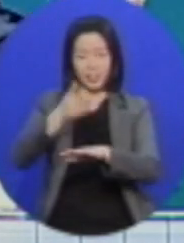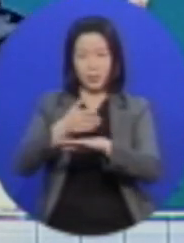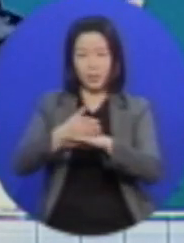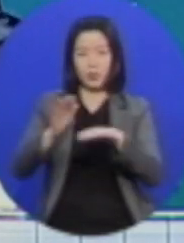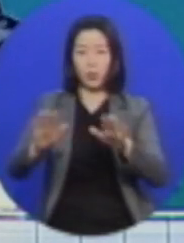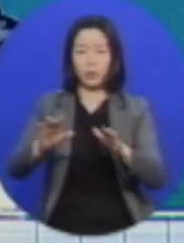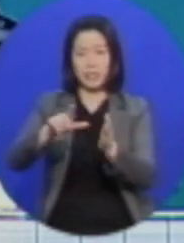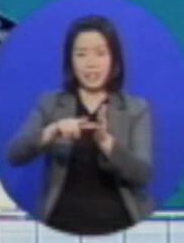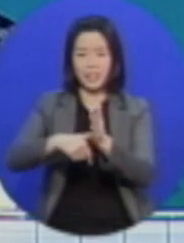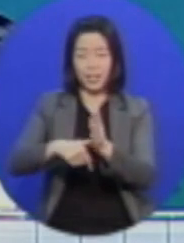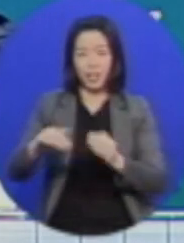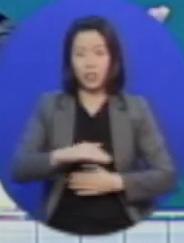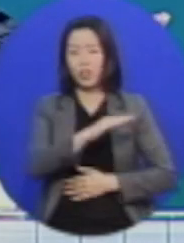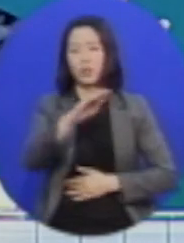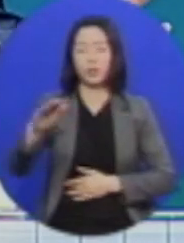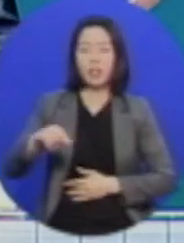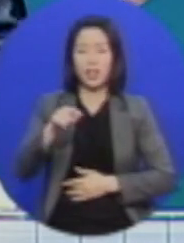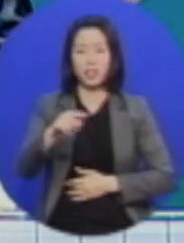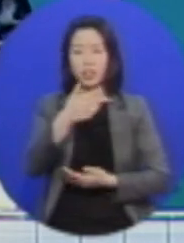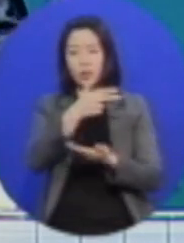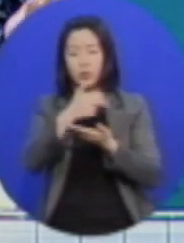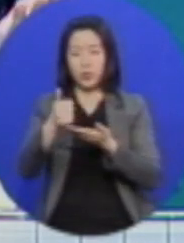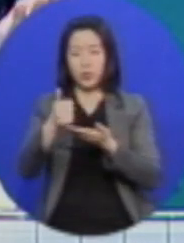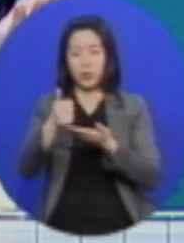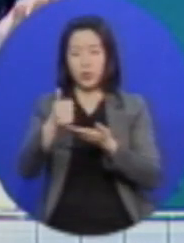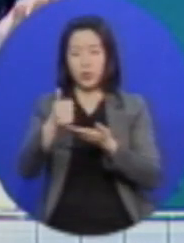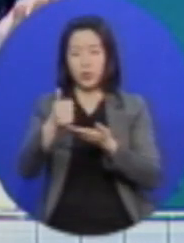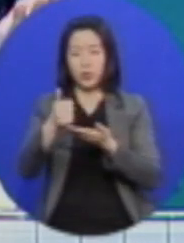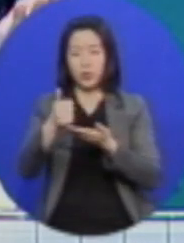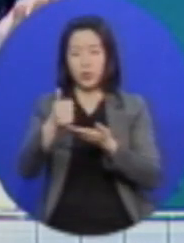시간 우리가 그 주님을 바라보십시오